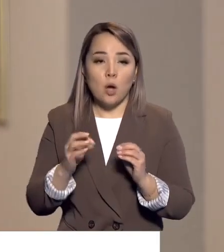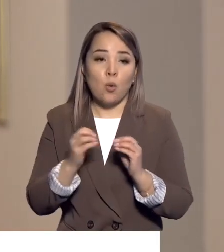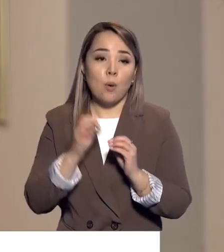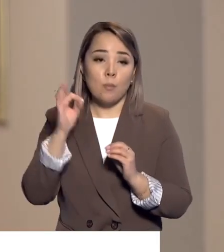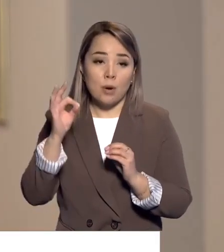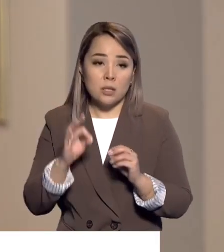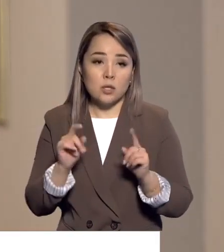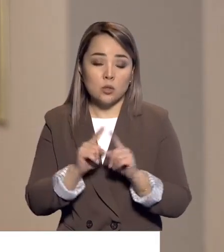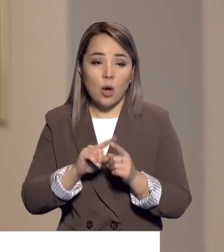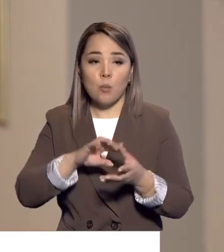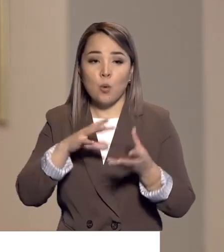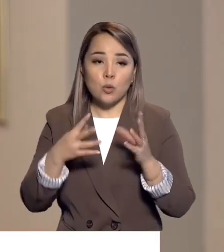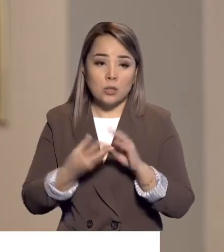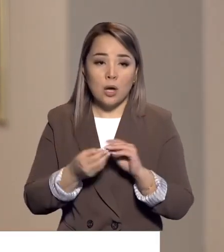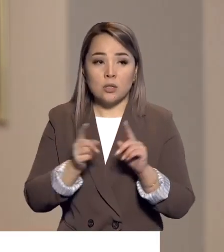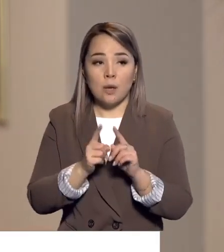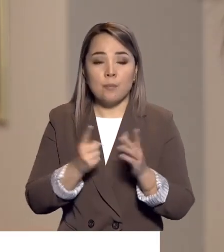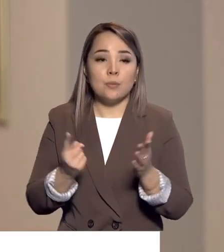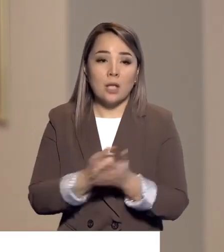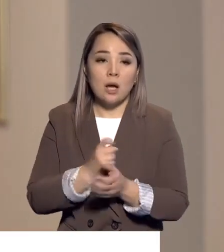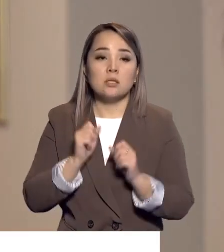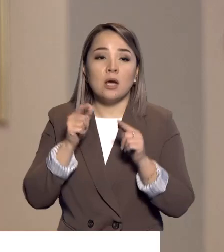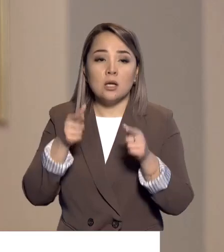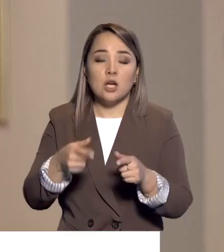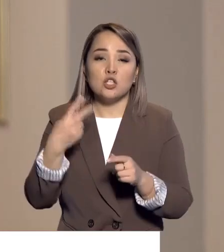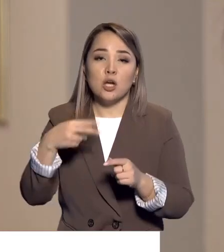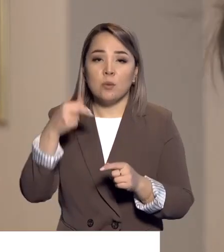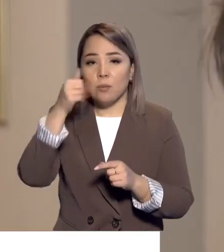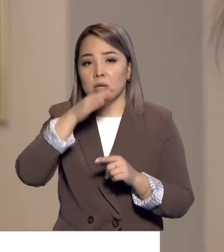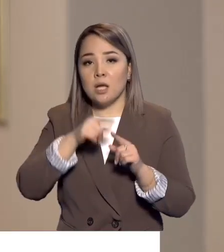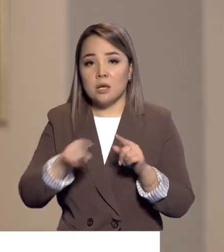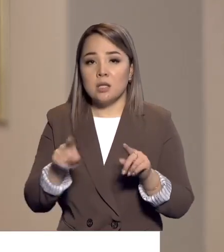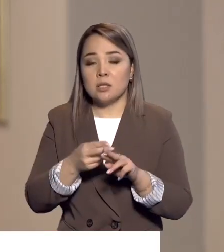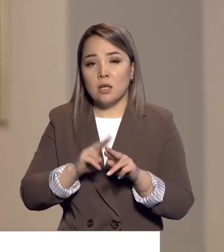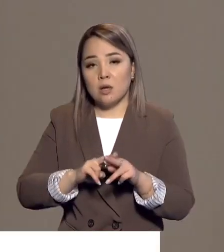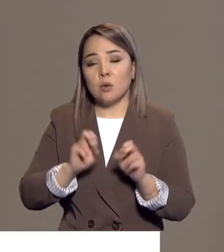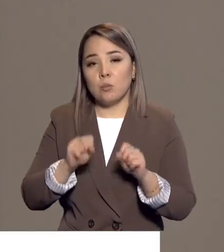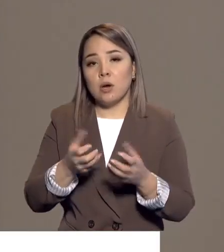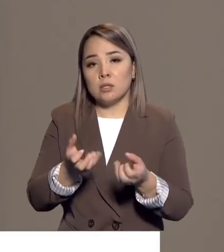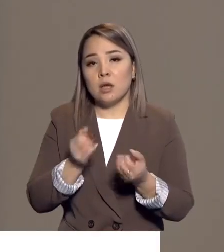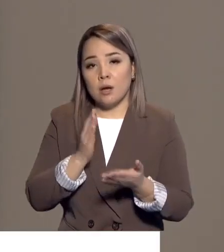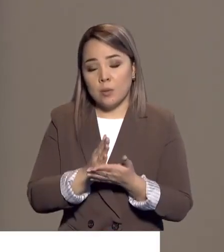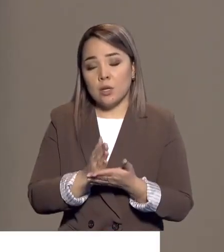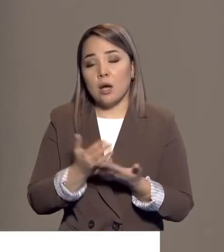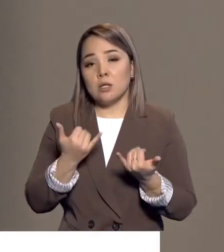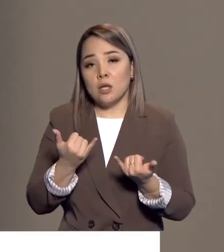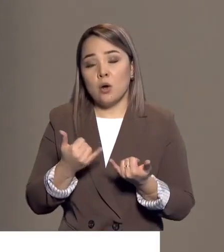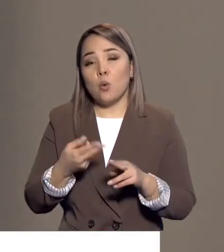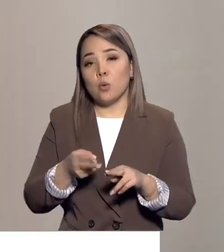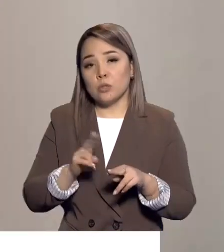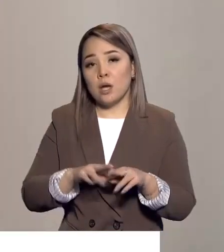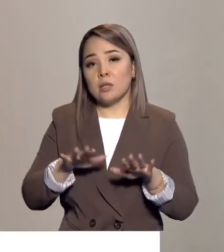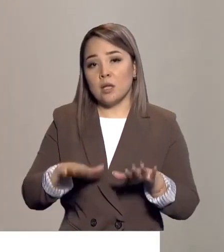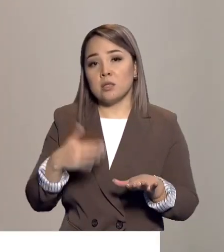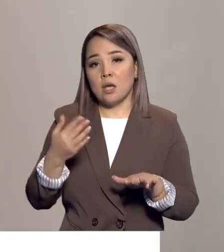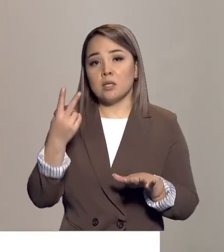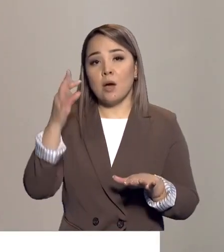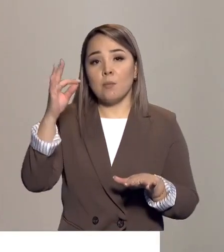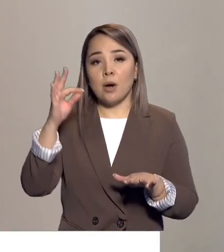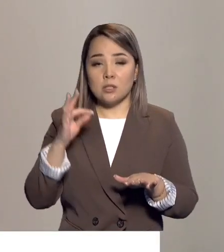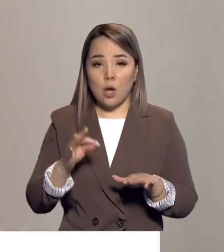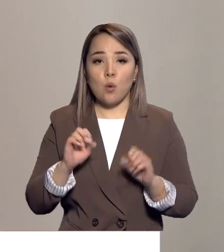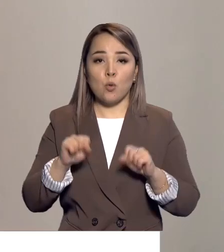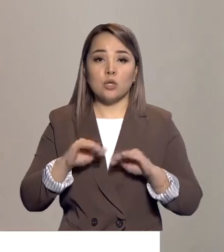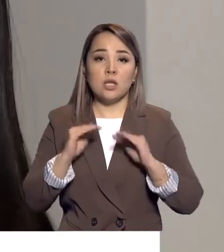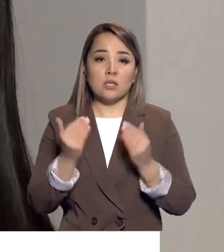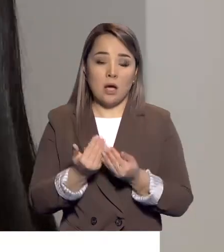10%-дің мөлшерінде алғашқы жарна құю арқылы 20 жылға займ алуға болады. Және де ол жерде 2%-ға